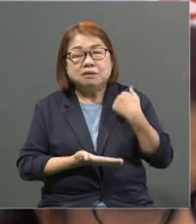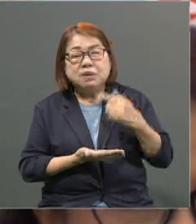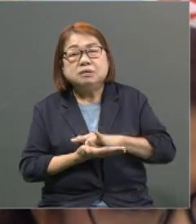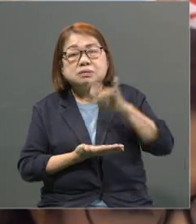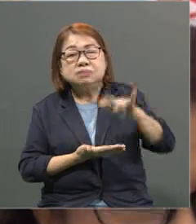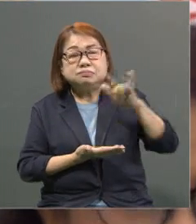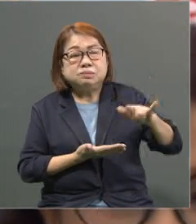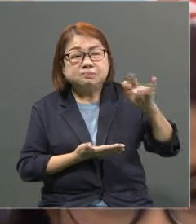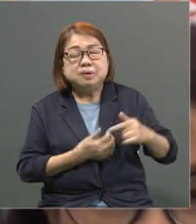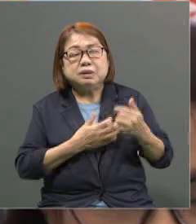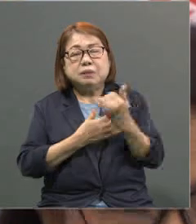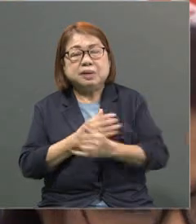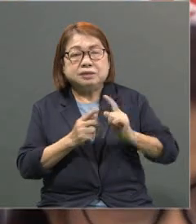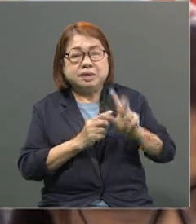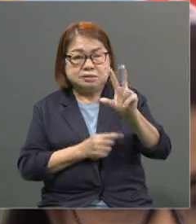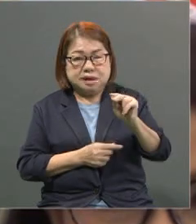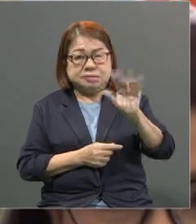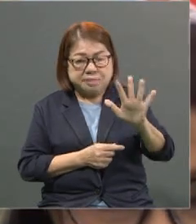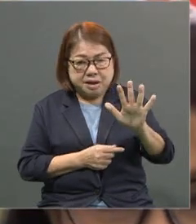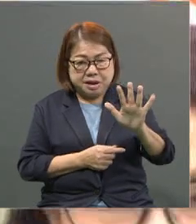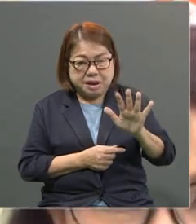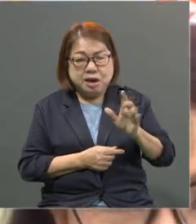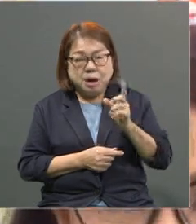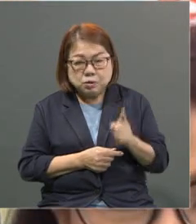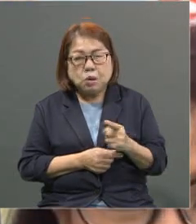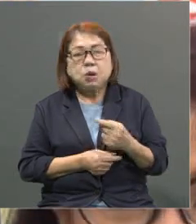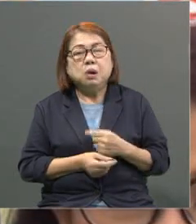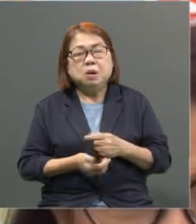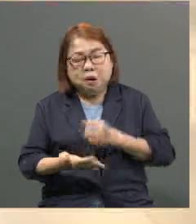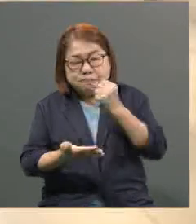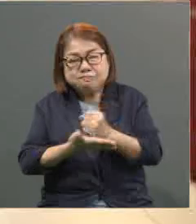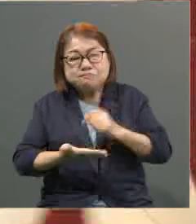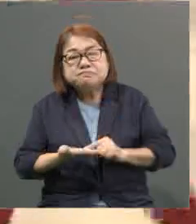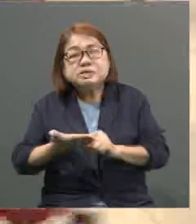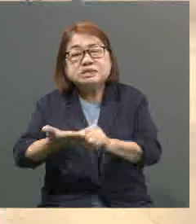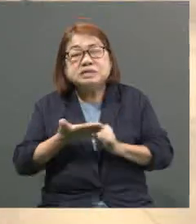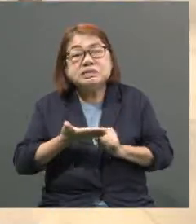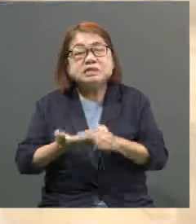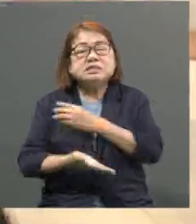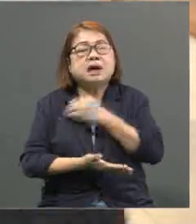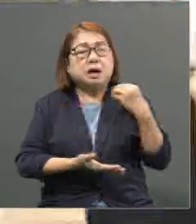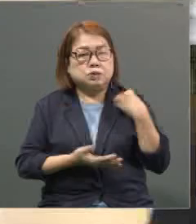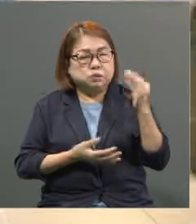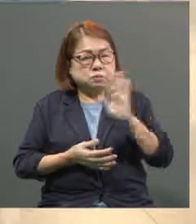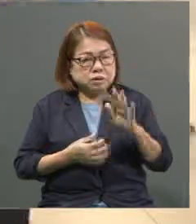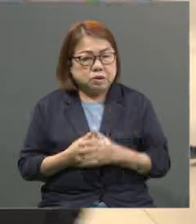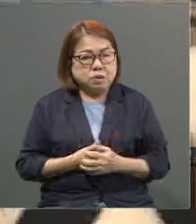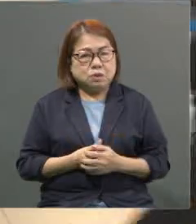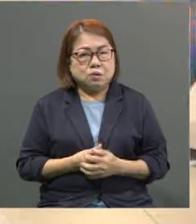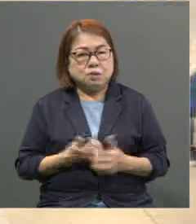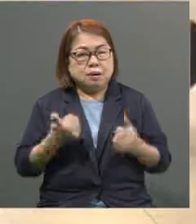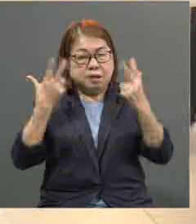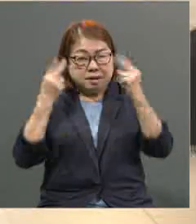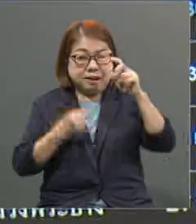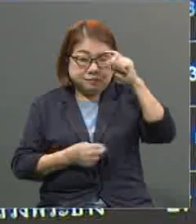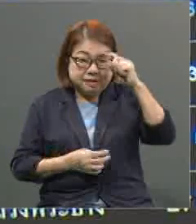35ประเทศดินแดนโดยไม่ต้องขอรับการตรวจลงตราหรือว่าขอวีซ่าอีกแล้วนะครับซึ่งคุณเศรษฐาทวีสินนายก